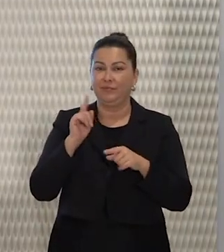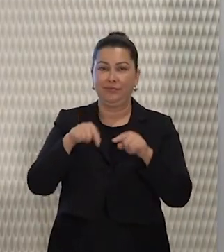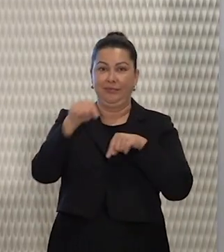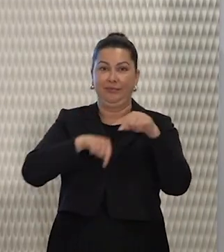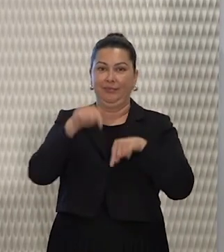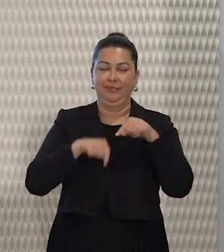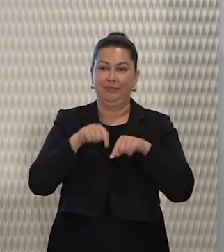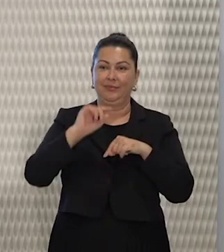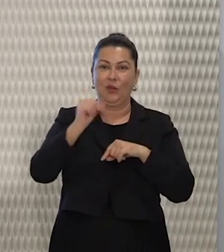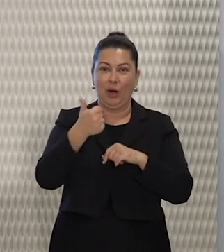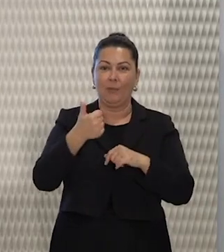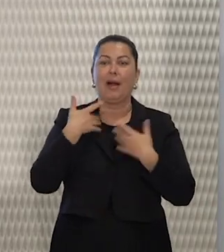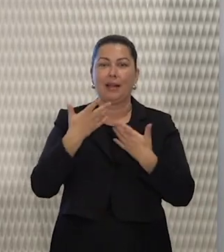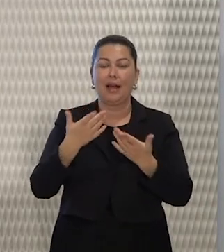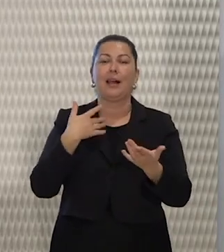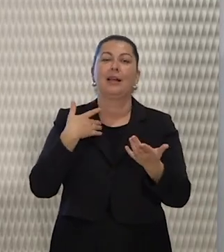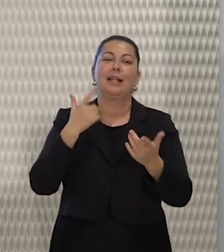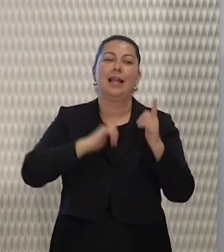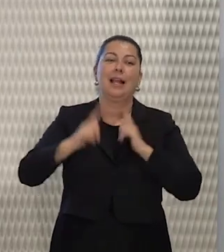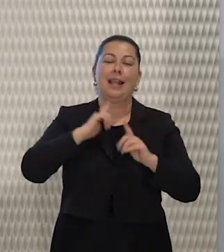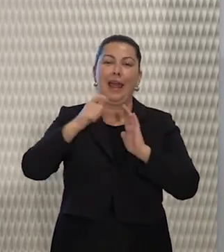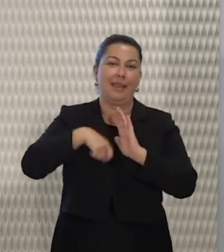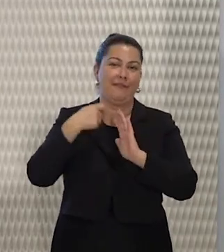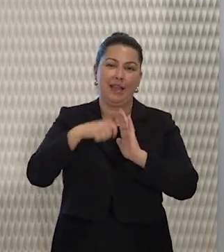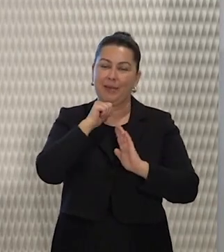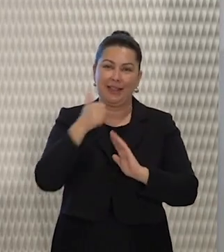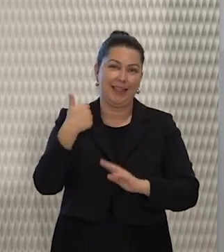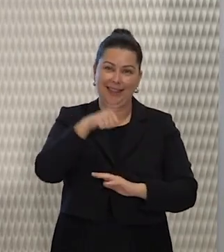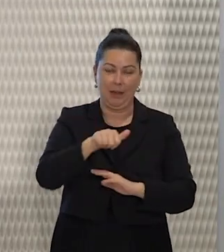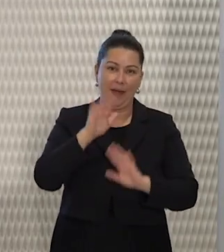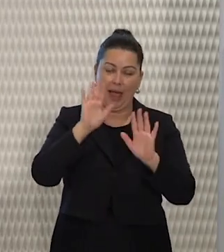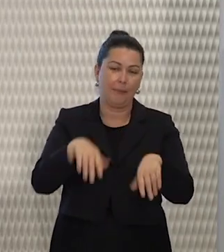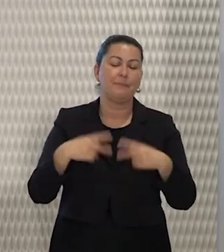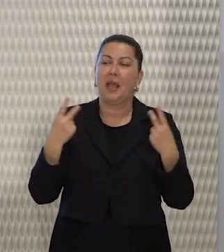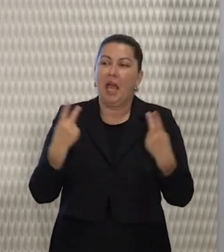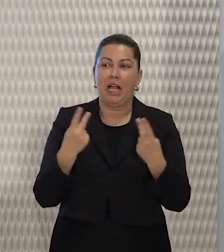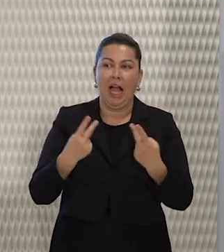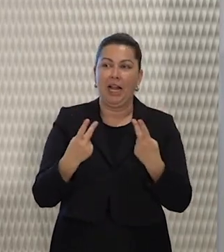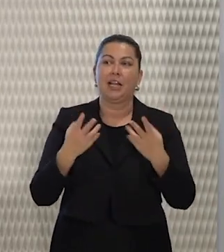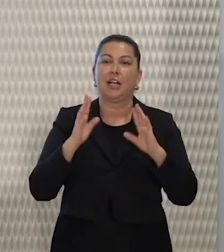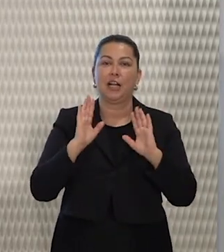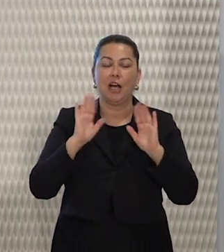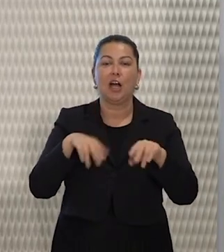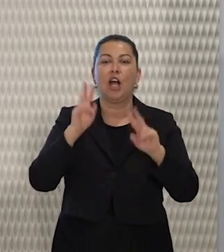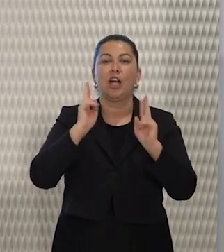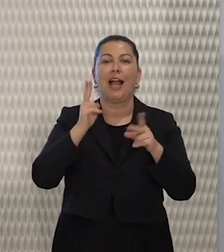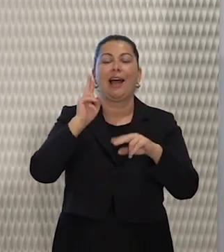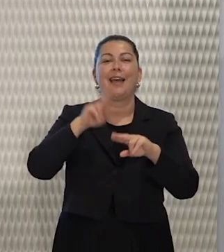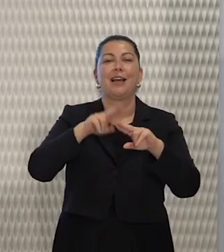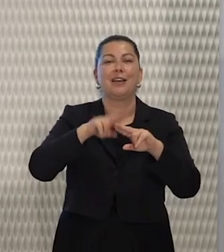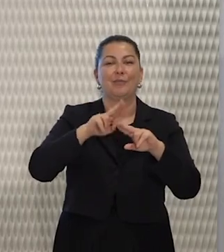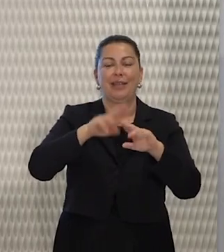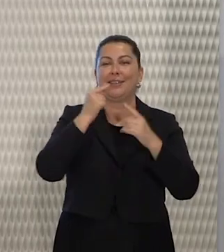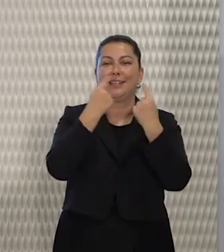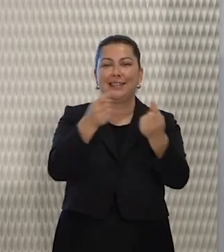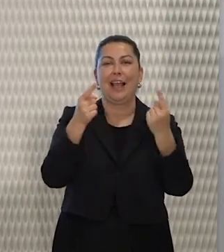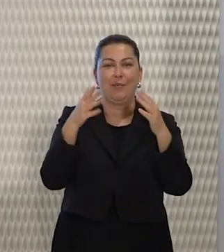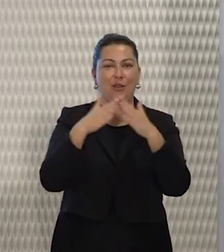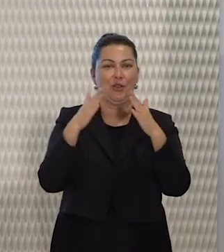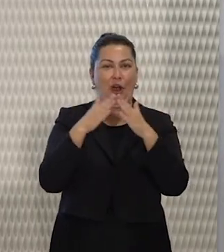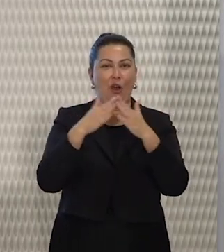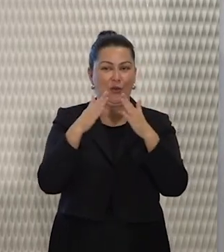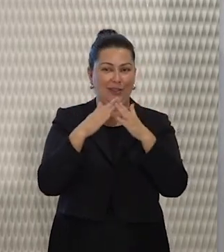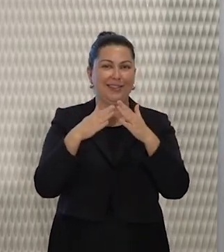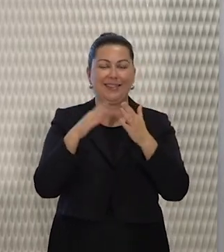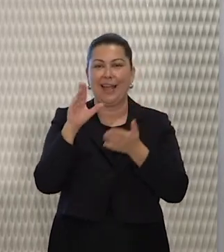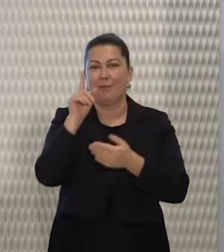nochmal zurück. Also der Apple-Film ist leider nicht mit in der Folie mit drin. Es spielt keine Rolle. Sie können es ja selber ausprobieren, wenn Sie ein iPhone haben. Ansonsten borge ich Ihnen